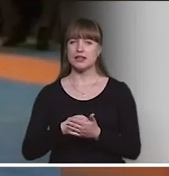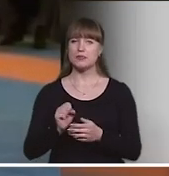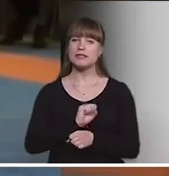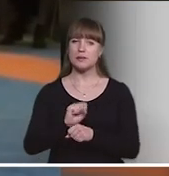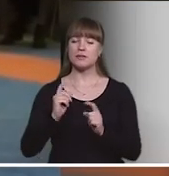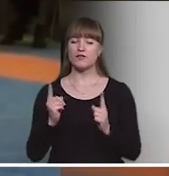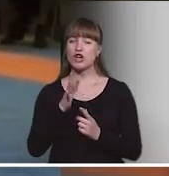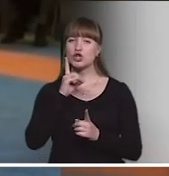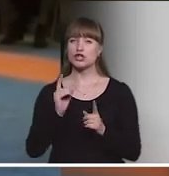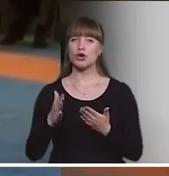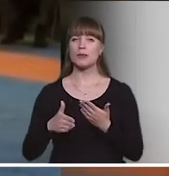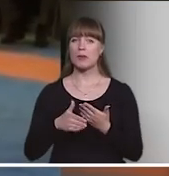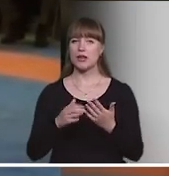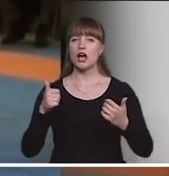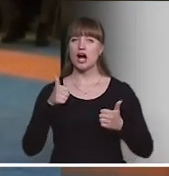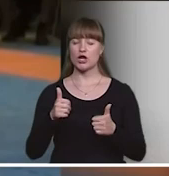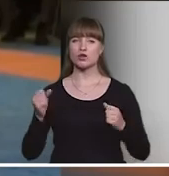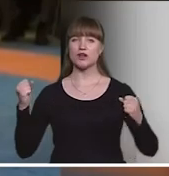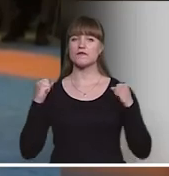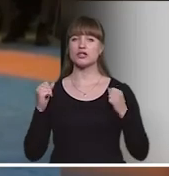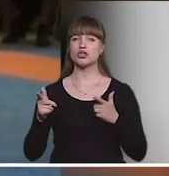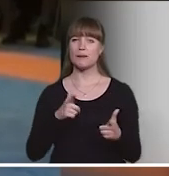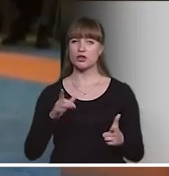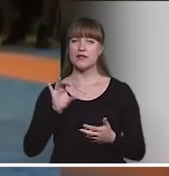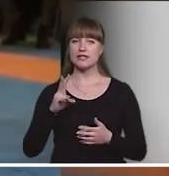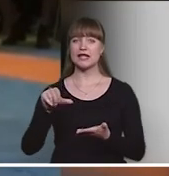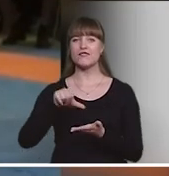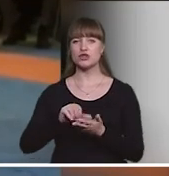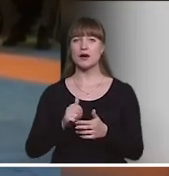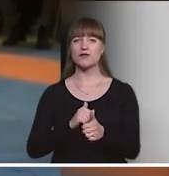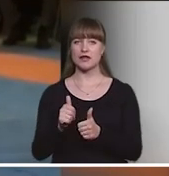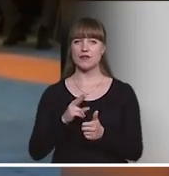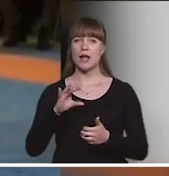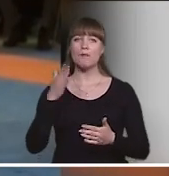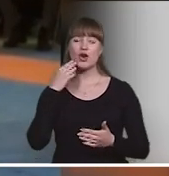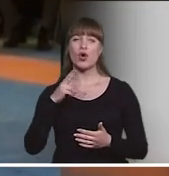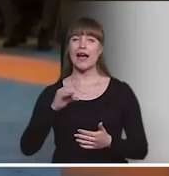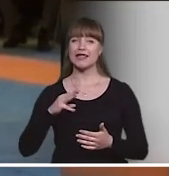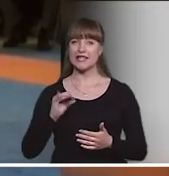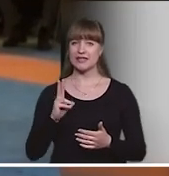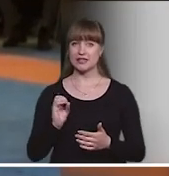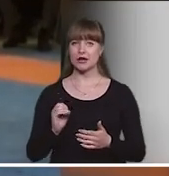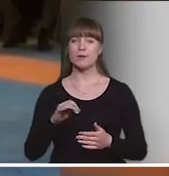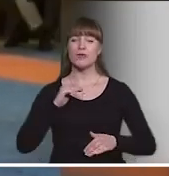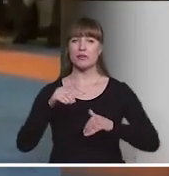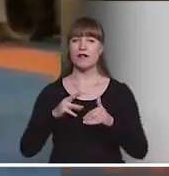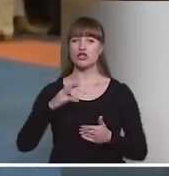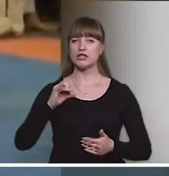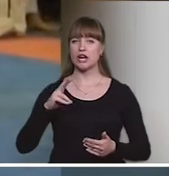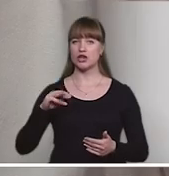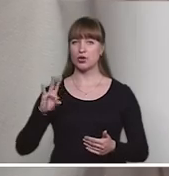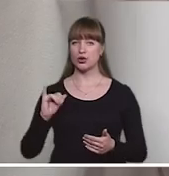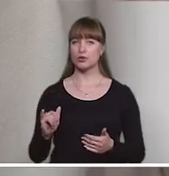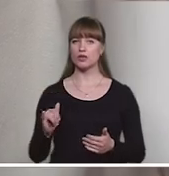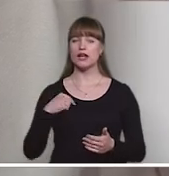такие короткие сроки помогла хорошая физическая подготовка. Сергей выступает в соревнованиях по легкой атлетике, плаванию и